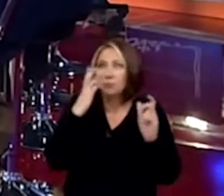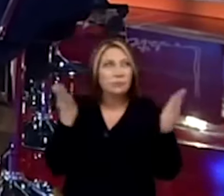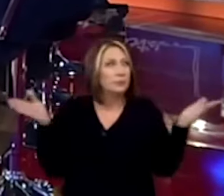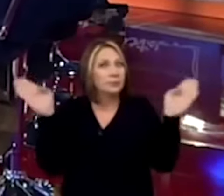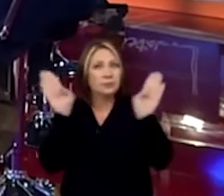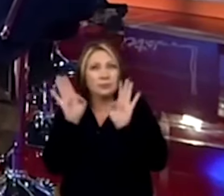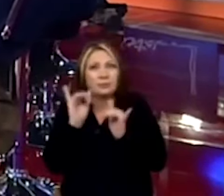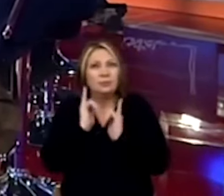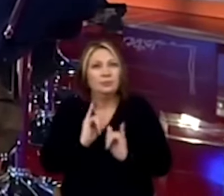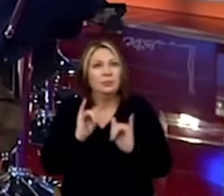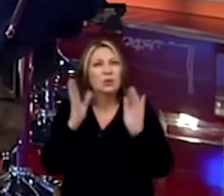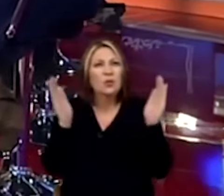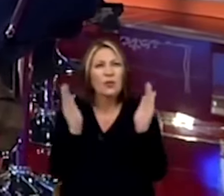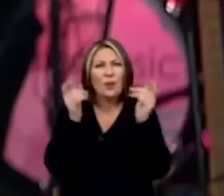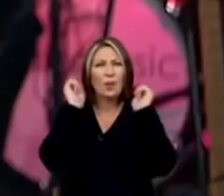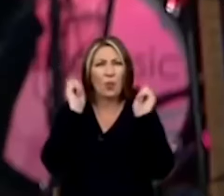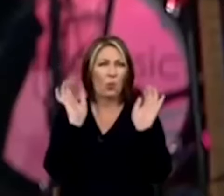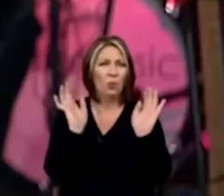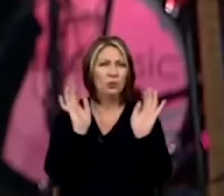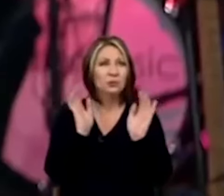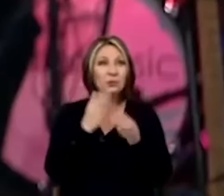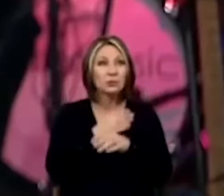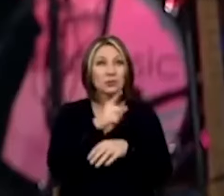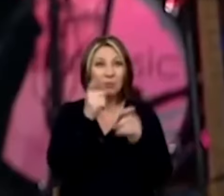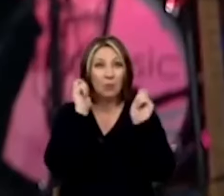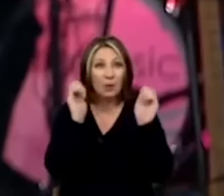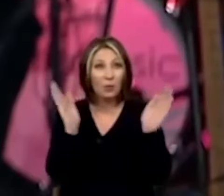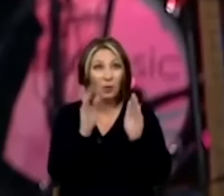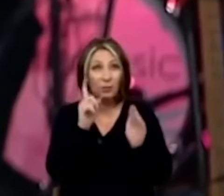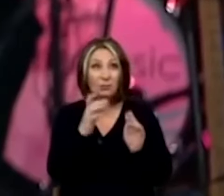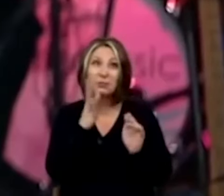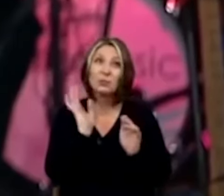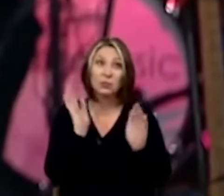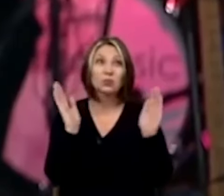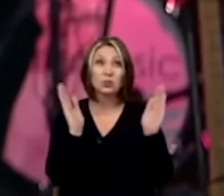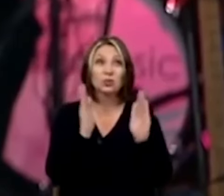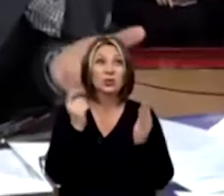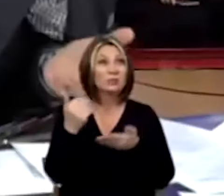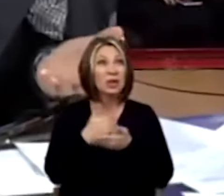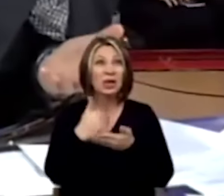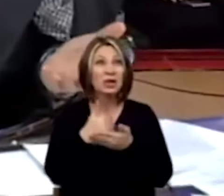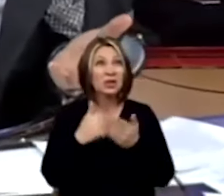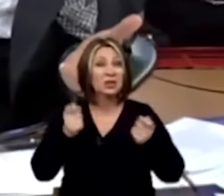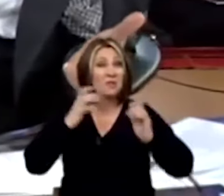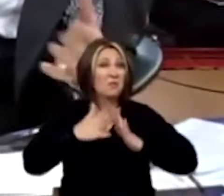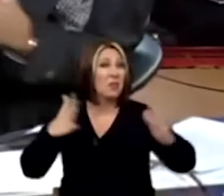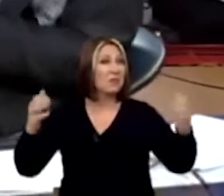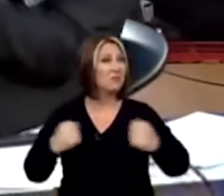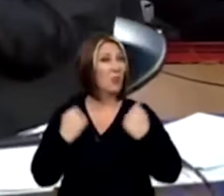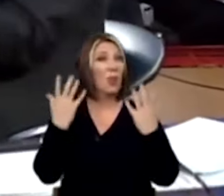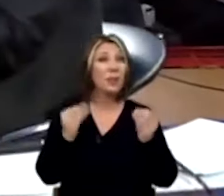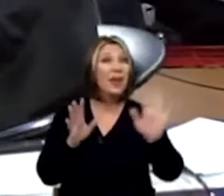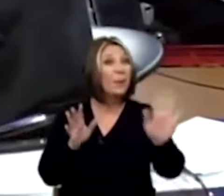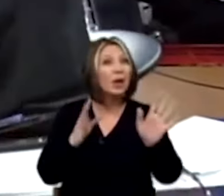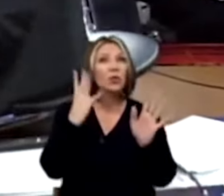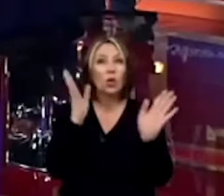duvarın arasına, çoğunlukla küçüktür banyolar. Doğru. Evet, sizin evinizde banyo küçük mü bilmiyorum, kim bilir küçük, kaç küçük. Paralar kazandınız, deve gibi banyo da yaptırmış olabilirsiniz ama